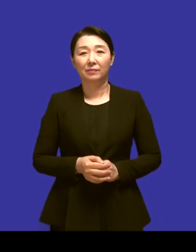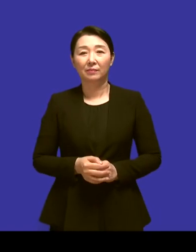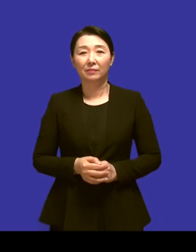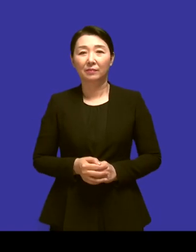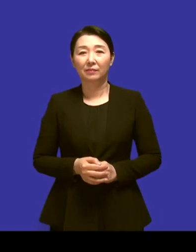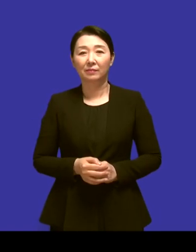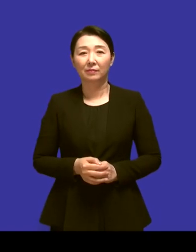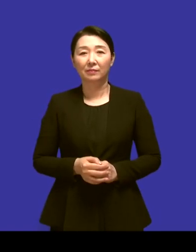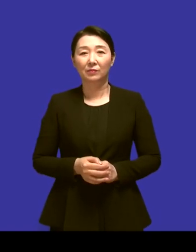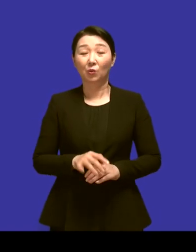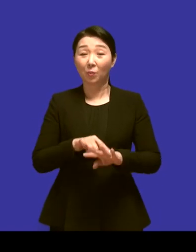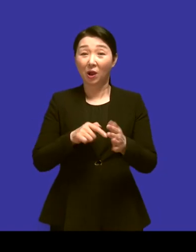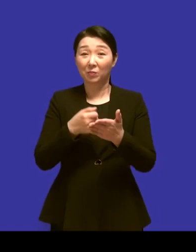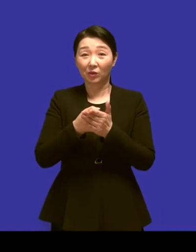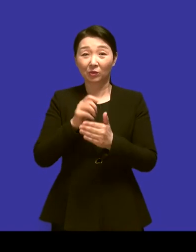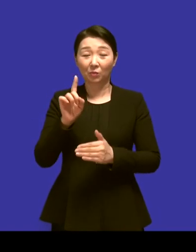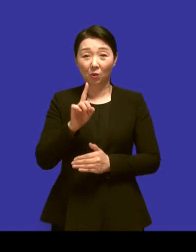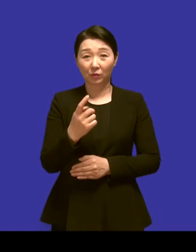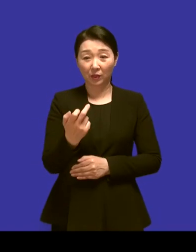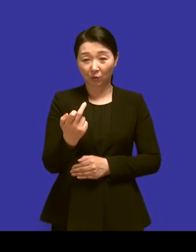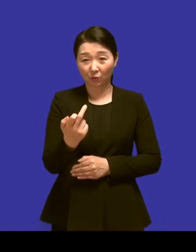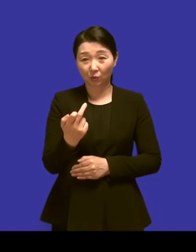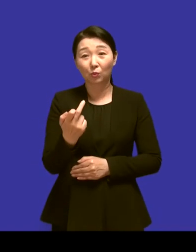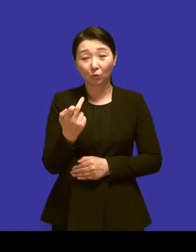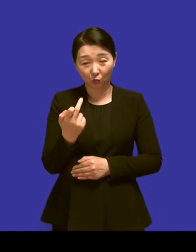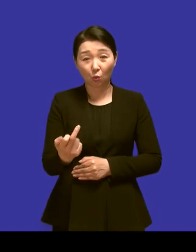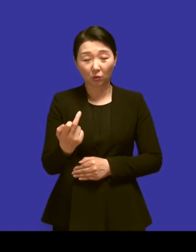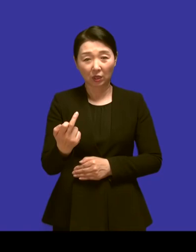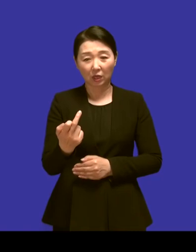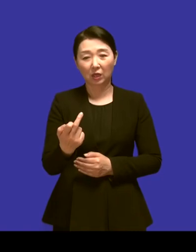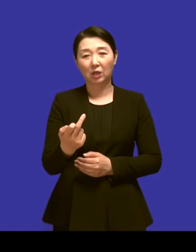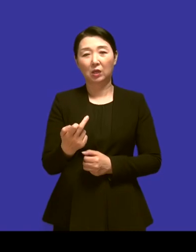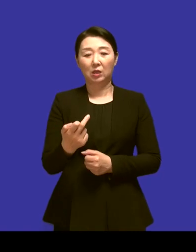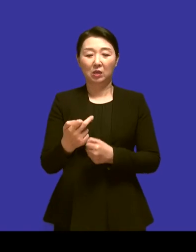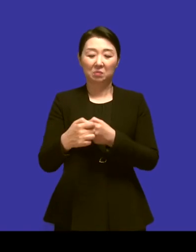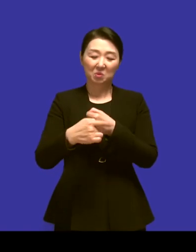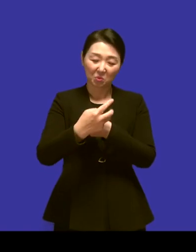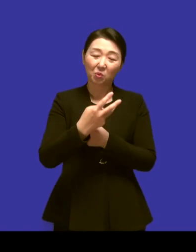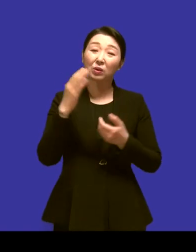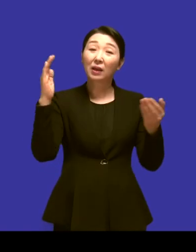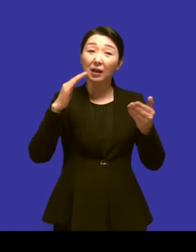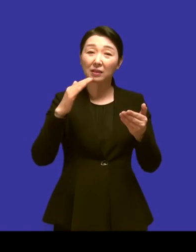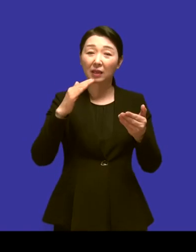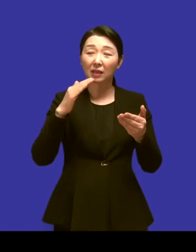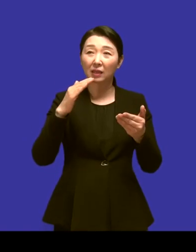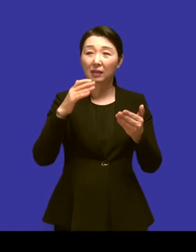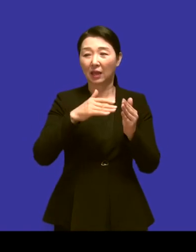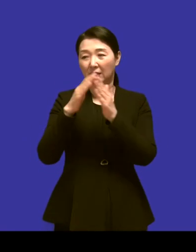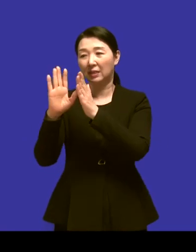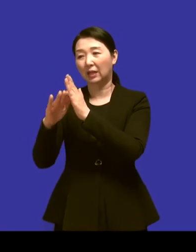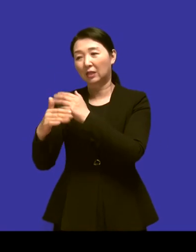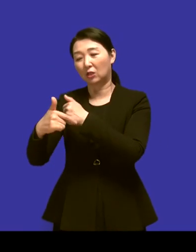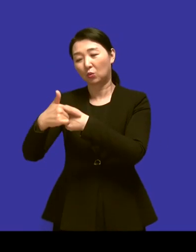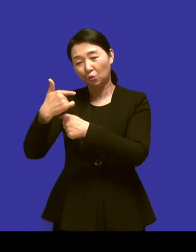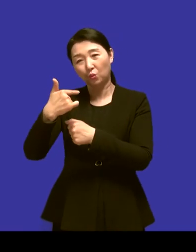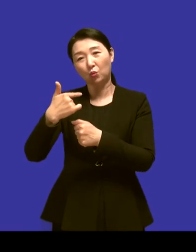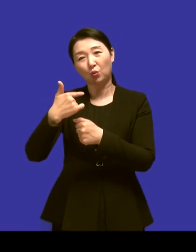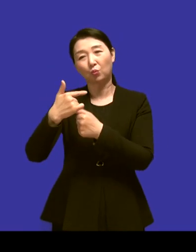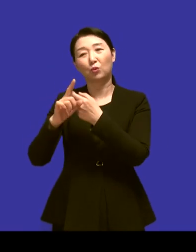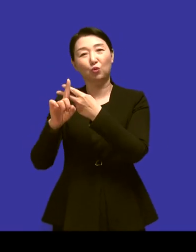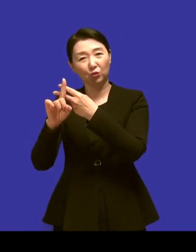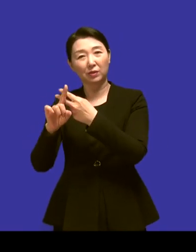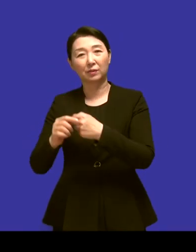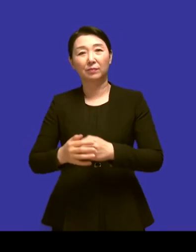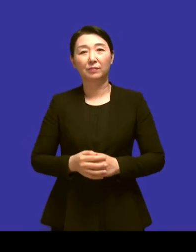뭔가 마음을 먹었던 게 그때 제 동생도 초등학생 때였고 저도 이사를 갔을 때 6학년 중1 때였는데 그때